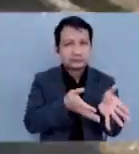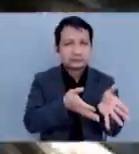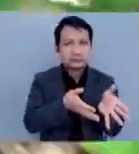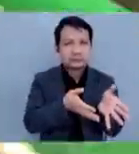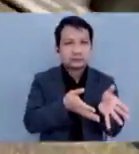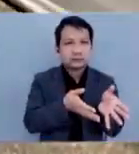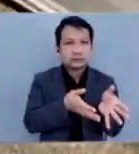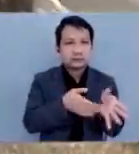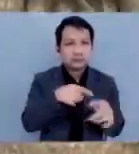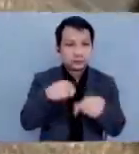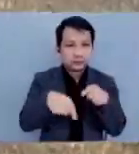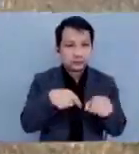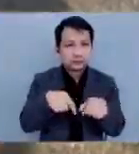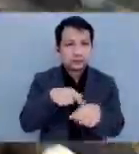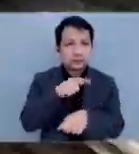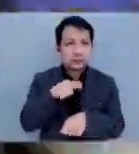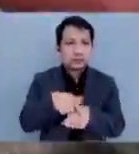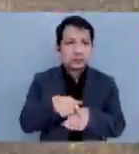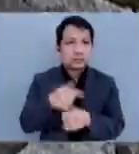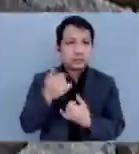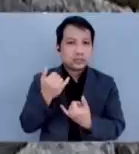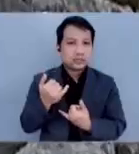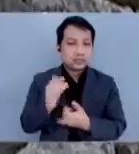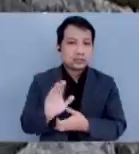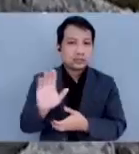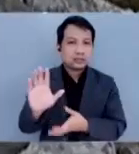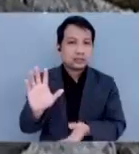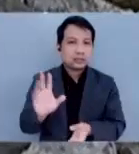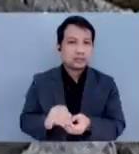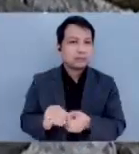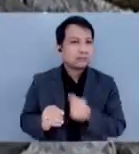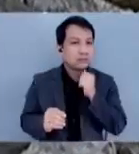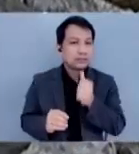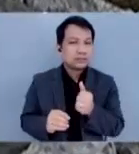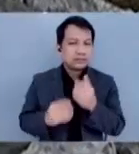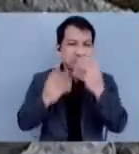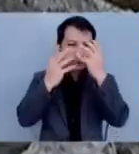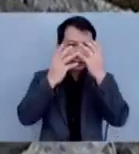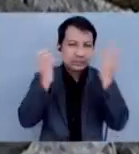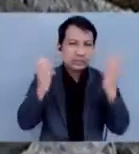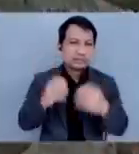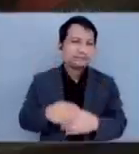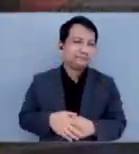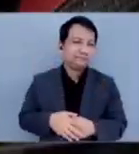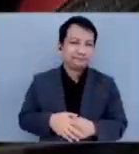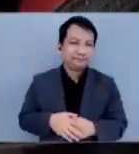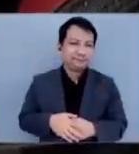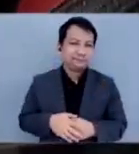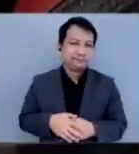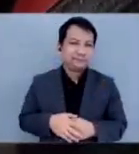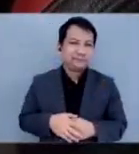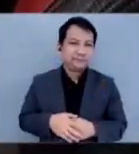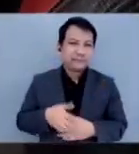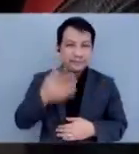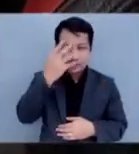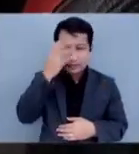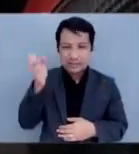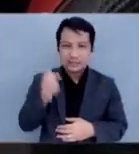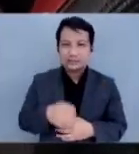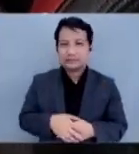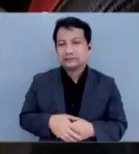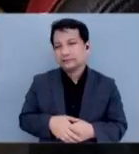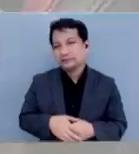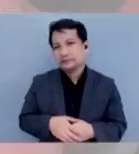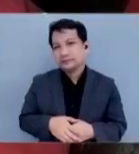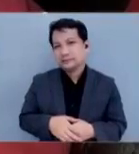at lupa. Kaya ang ilang motorista hindi maitago ang pagkayabot sa traffic. Nakakainis talaga mo,